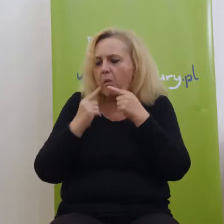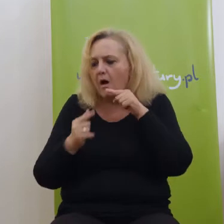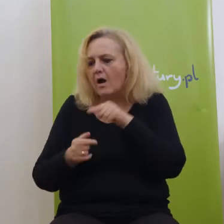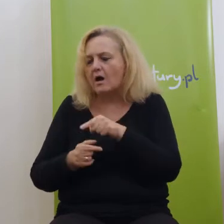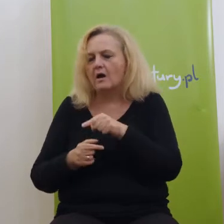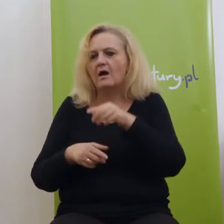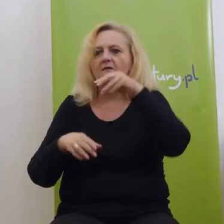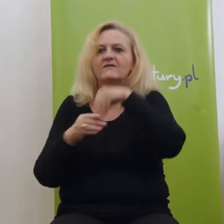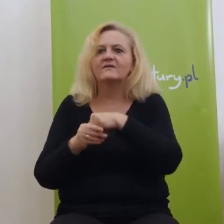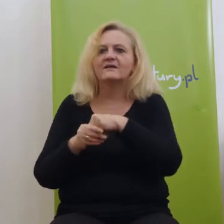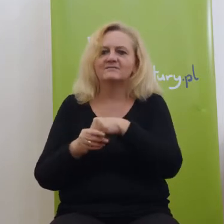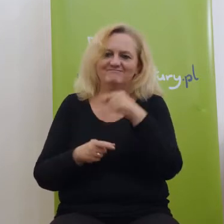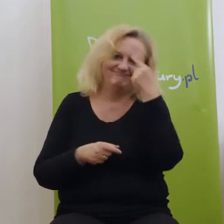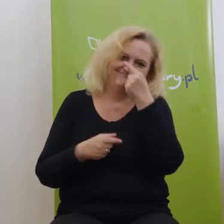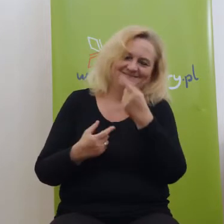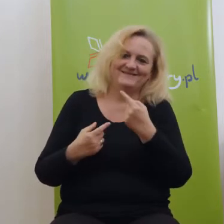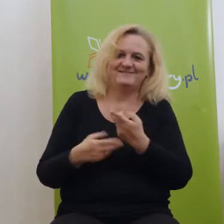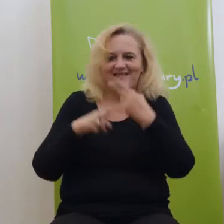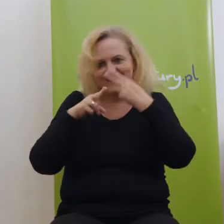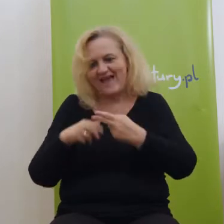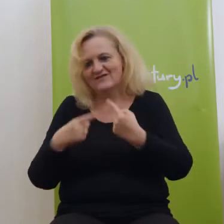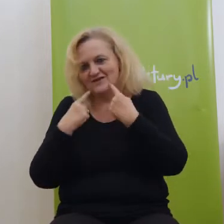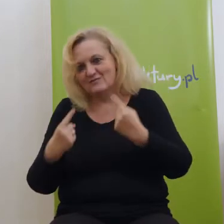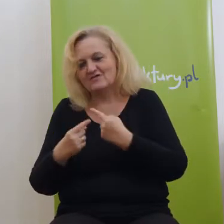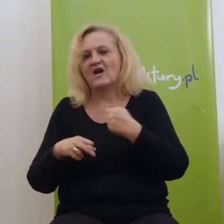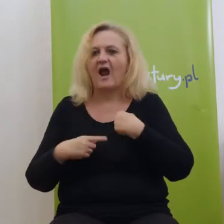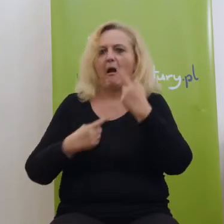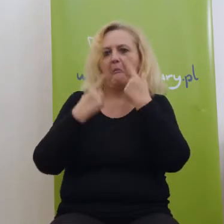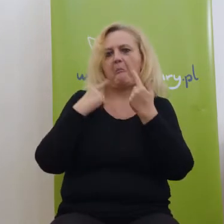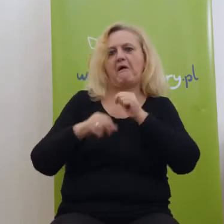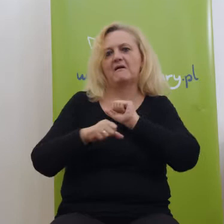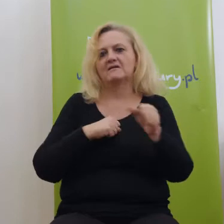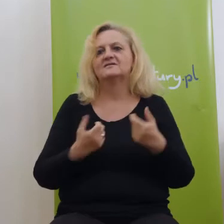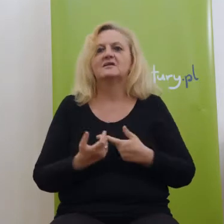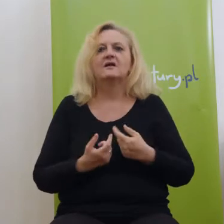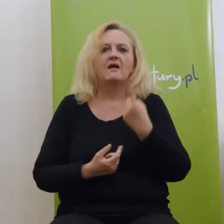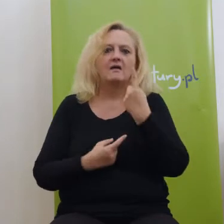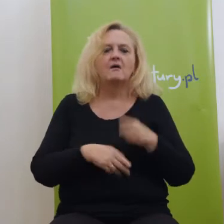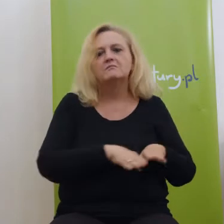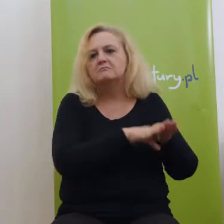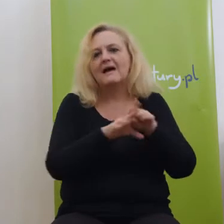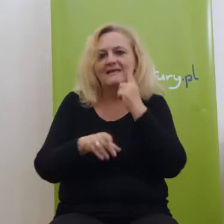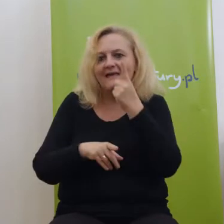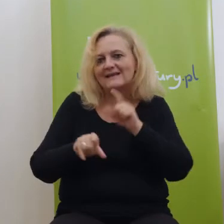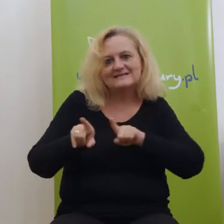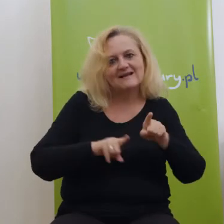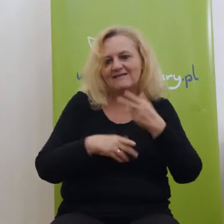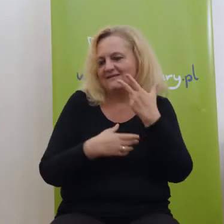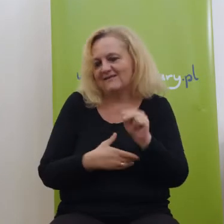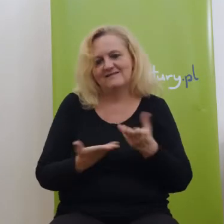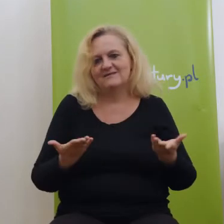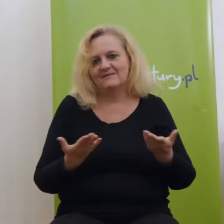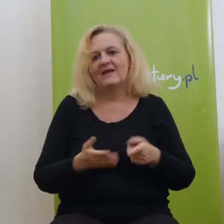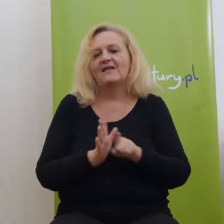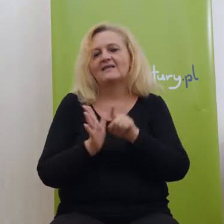co jest głupie i naiwne i śmieszne. I nie jesteśmy jednoznaczni. Myślę sobie, że